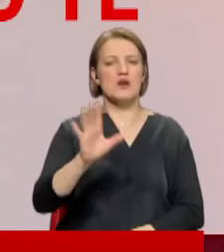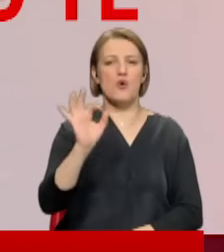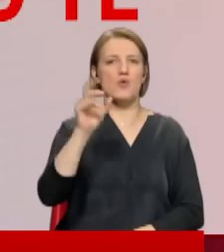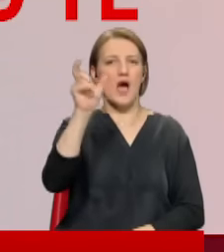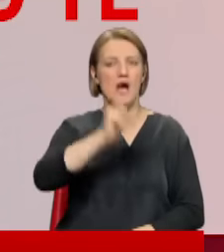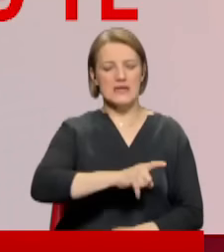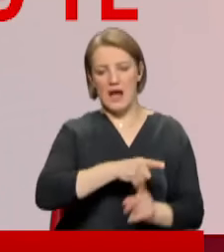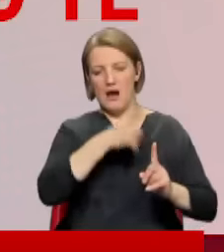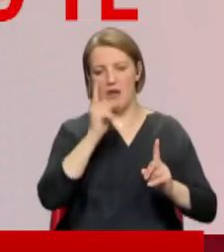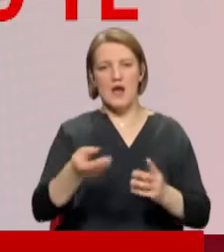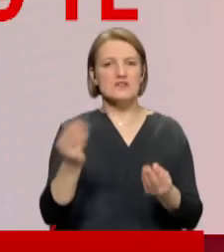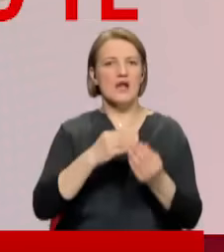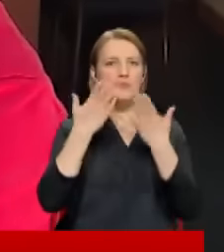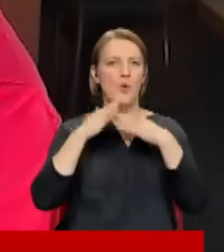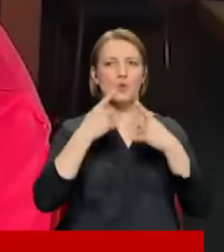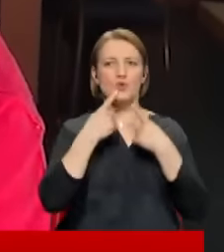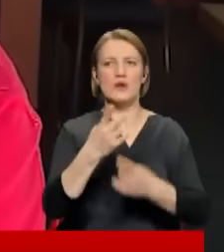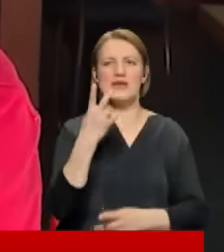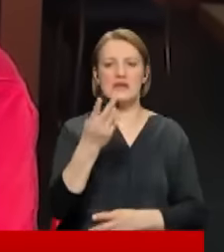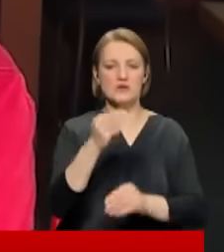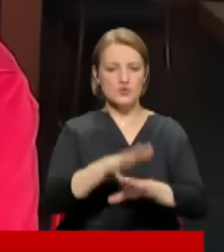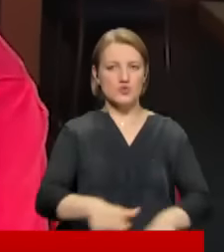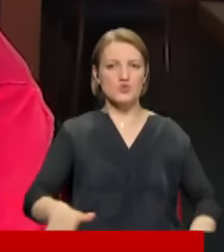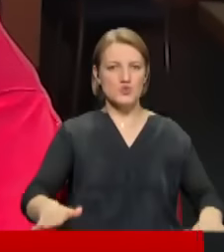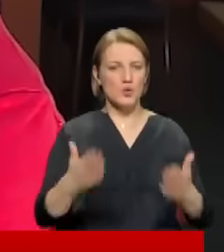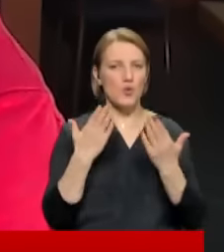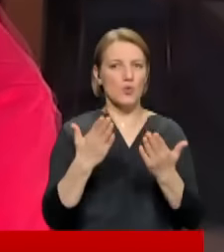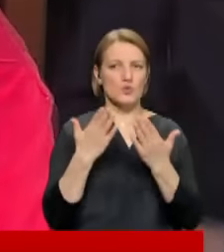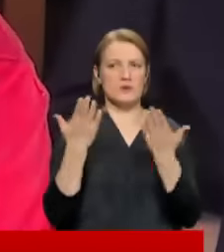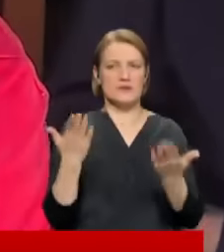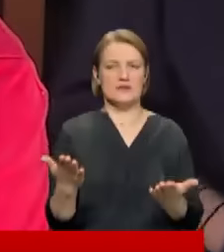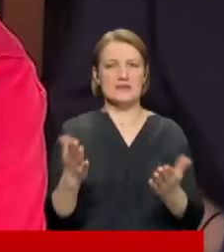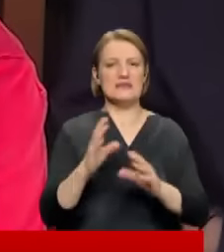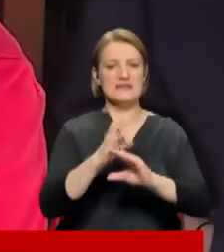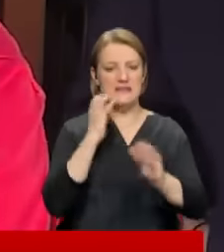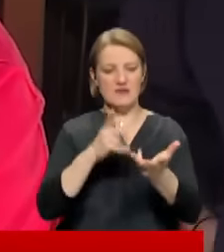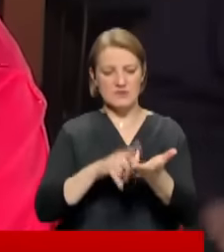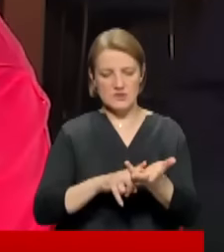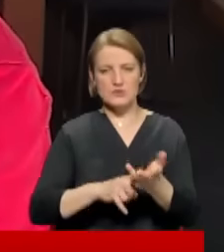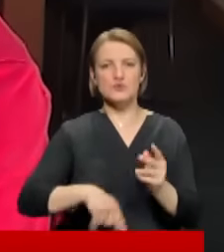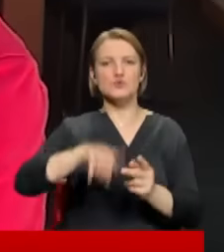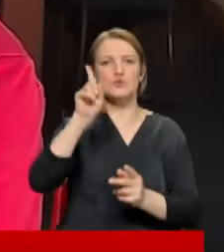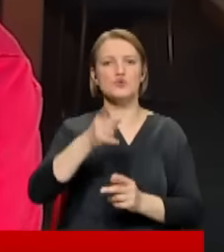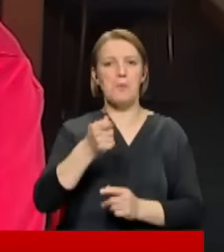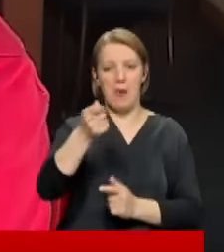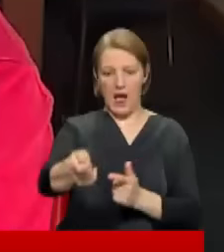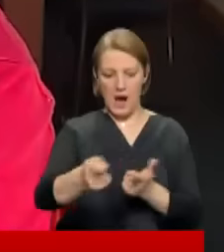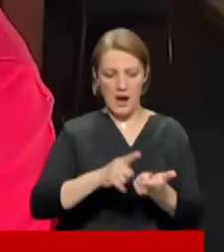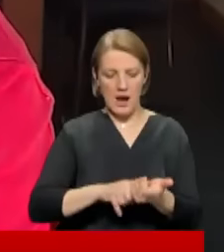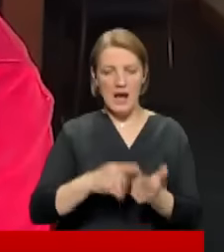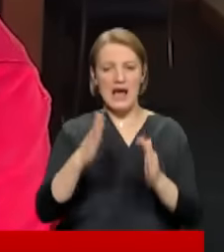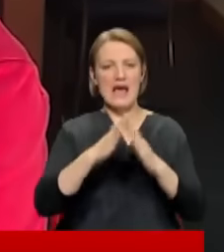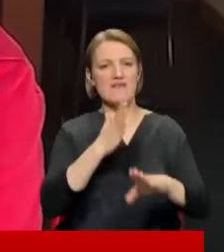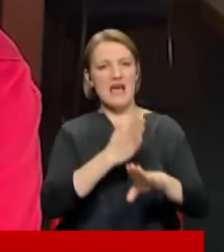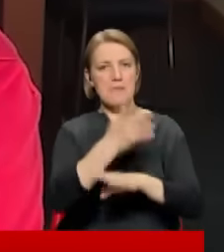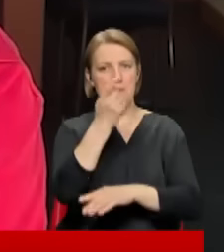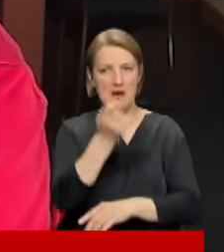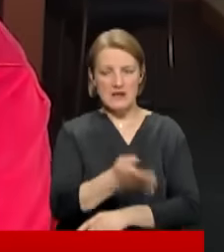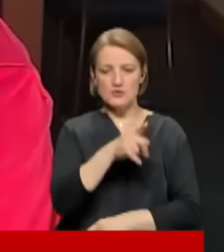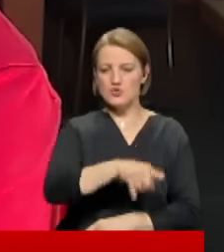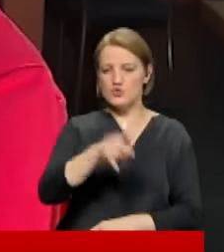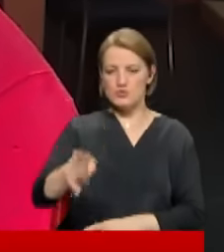Ocak ayına kadar zam yok diyor. İki tane çocuk okutuyorsanız eğer servis günlük harçlıklarını, evin ekmek